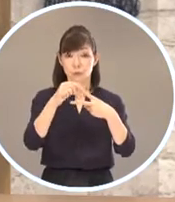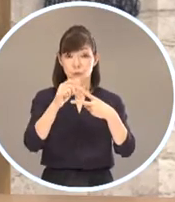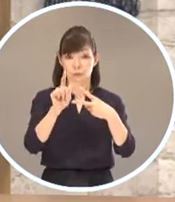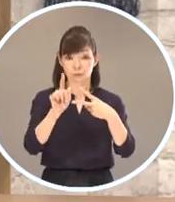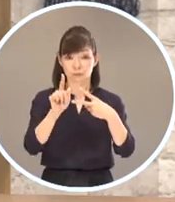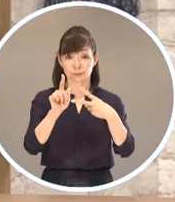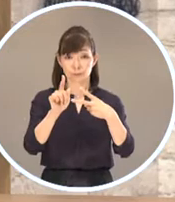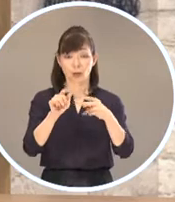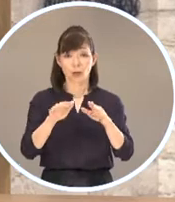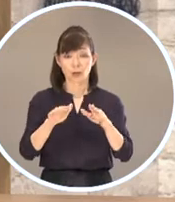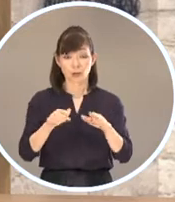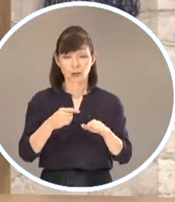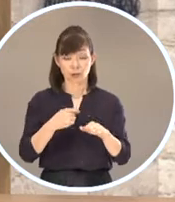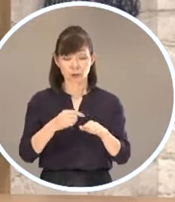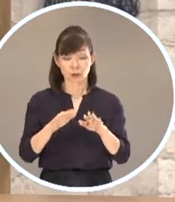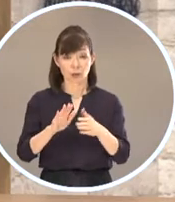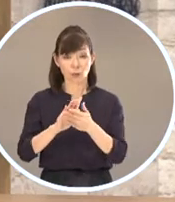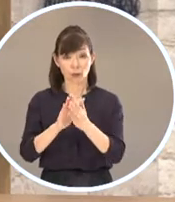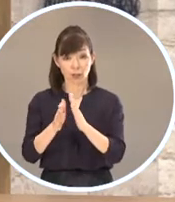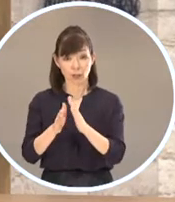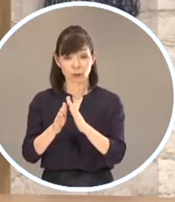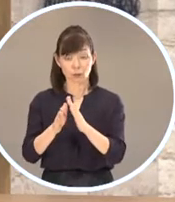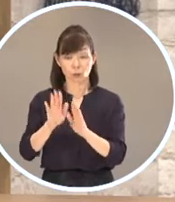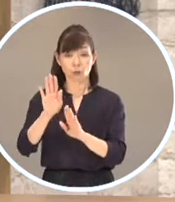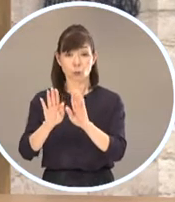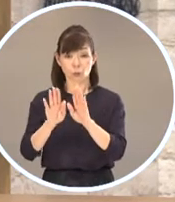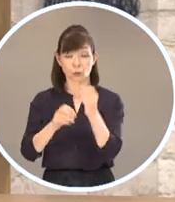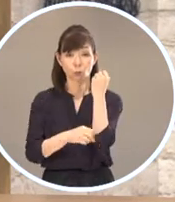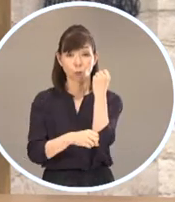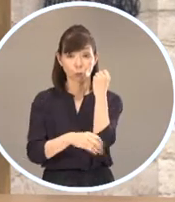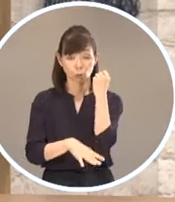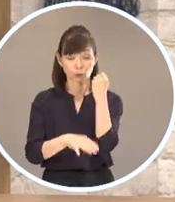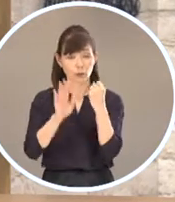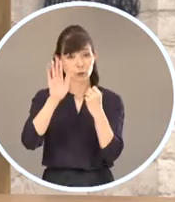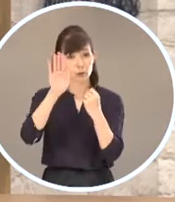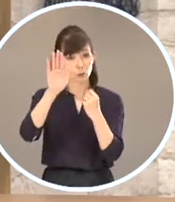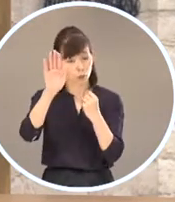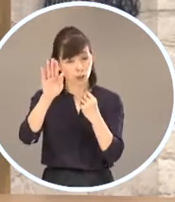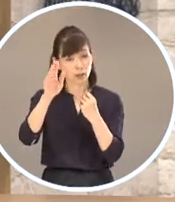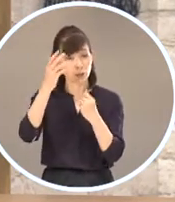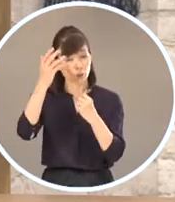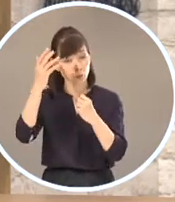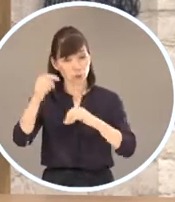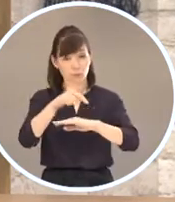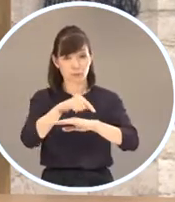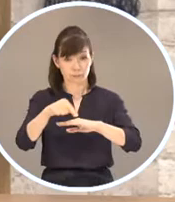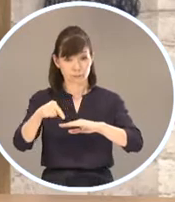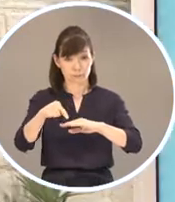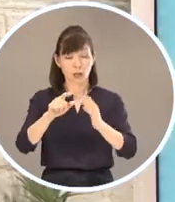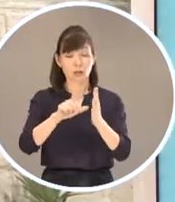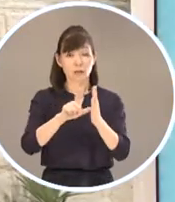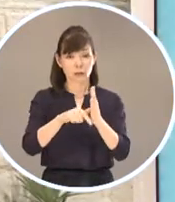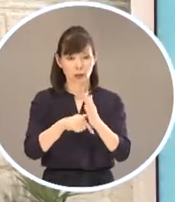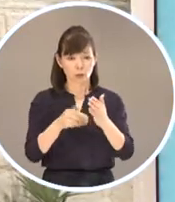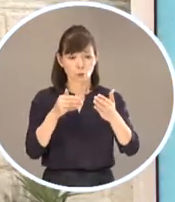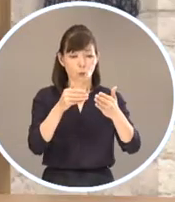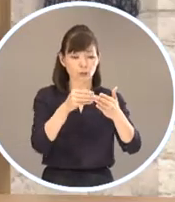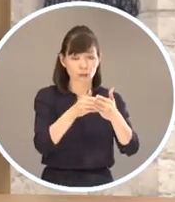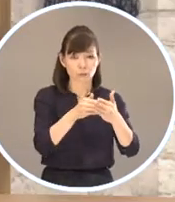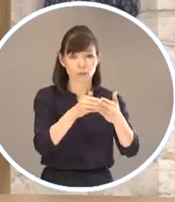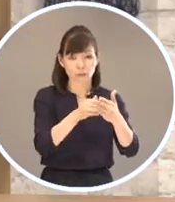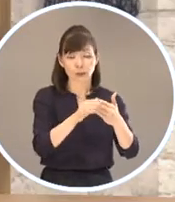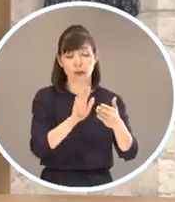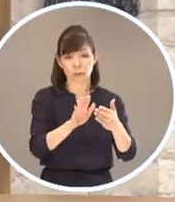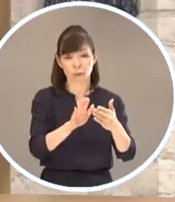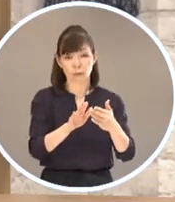の自分というか今の県の在り方っていうのを起点に将来像を描いてしまうと、到達できるところにやっぱ限りがあるわけですね。はい、今の現状